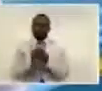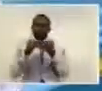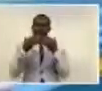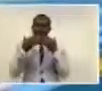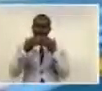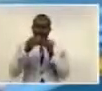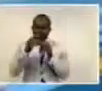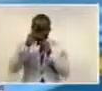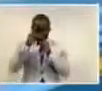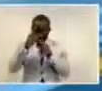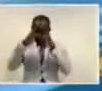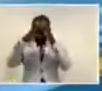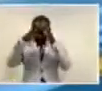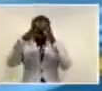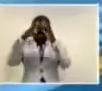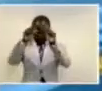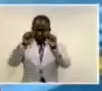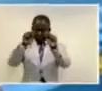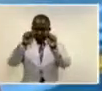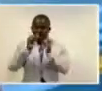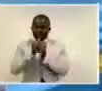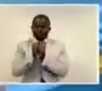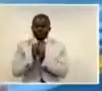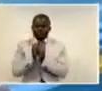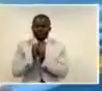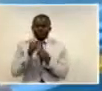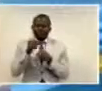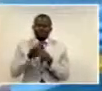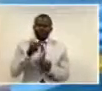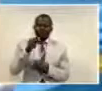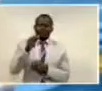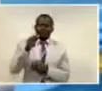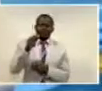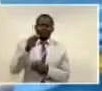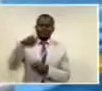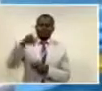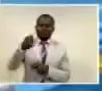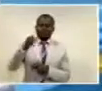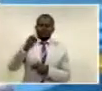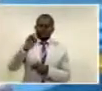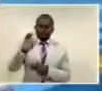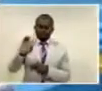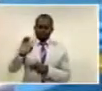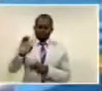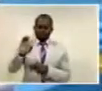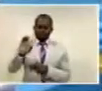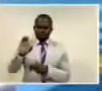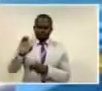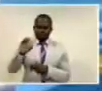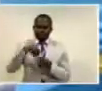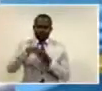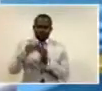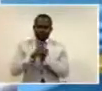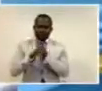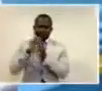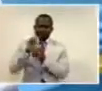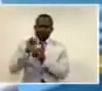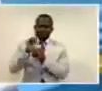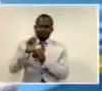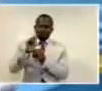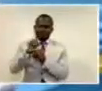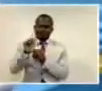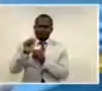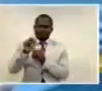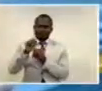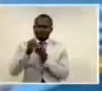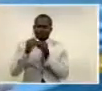murakoze nyakubahwa perezida wa repubulika y'u Rwanda nitwa Ndibangundiye Patrick mu murenge wa Canzarwe akarere